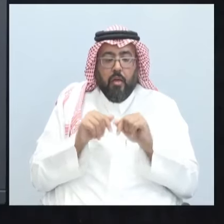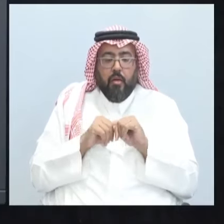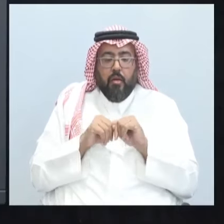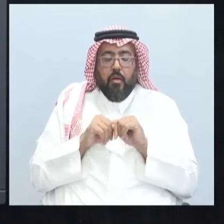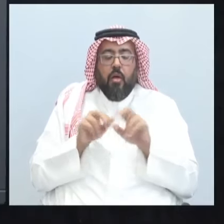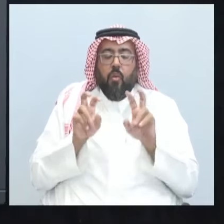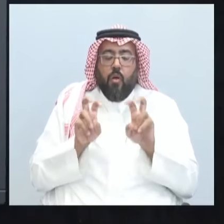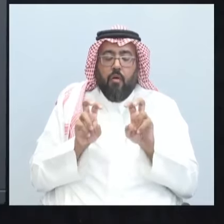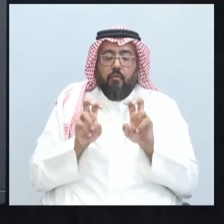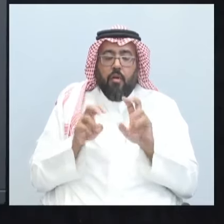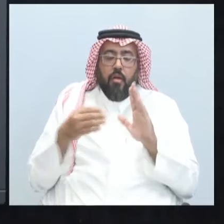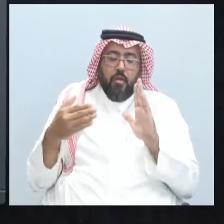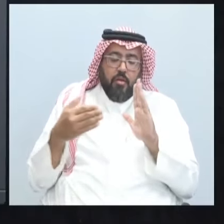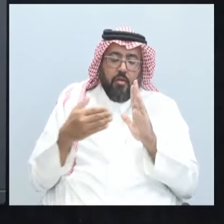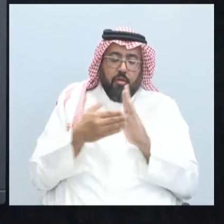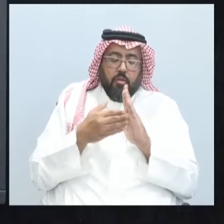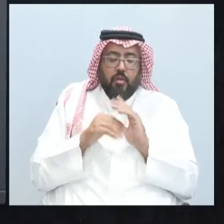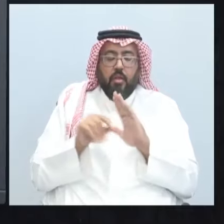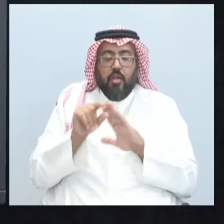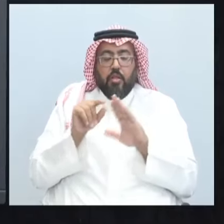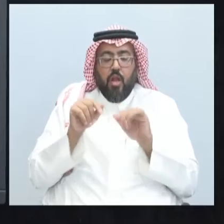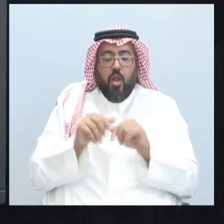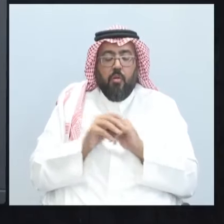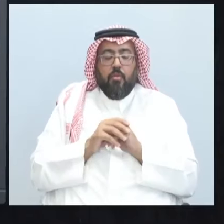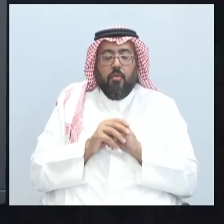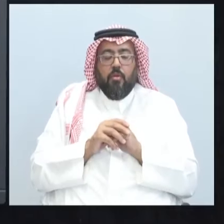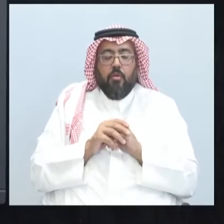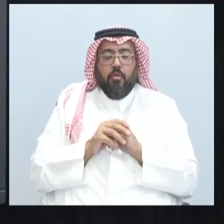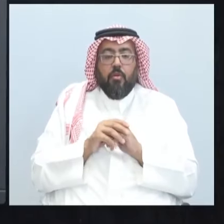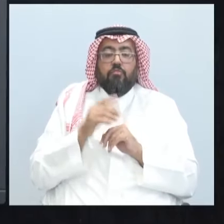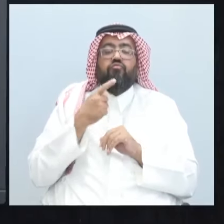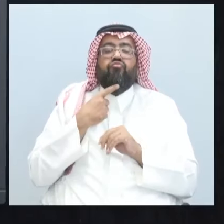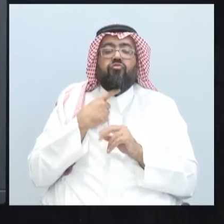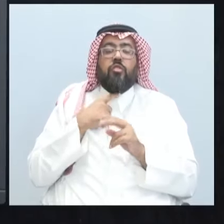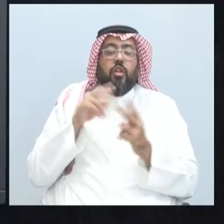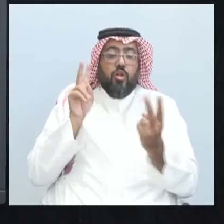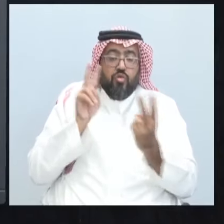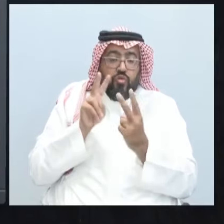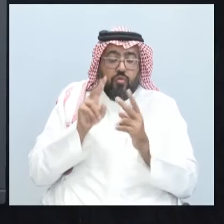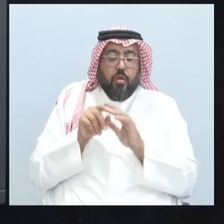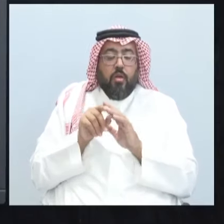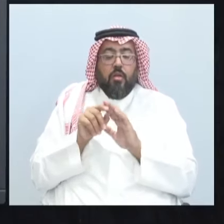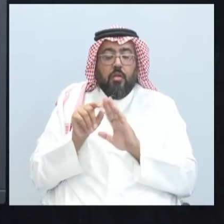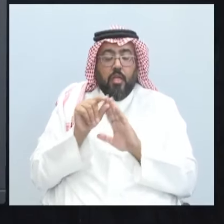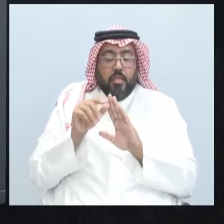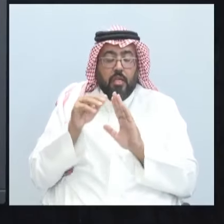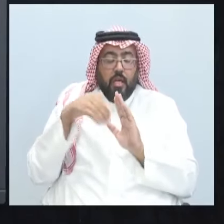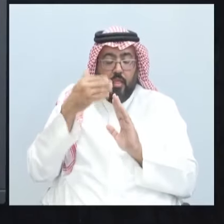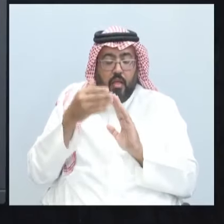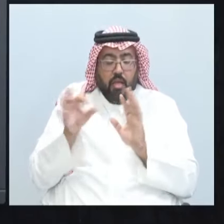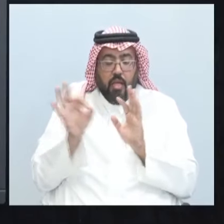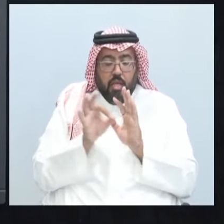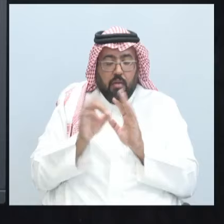نكون قد وصلنا سويا لنهايه درسنا لهذا اليوم على امل اللقاء بكم بحول الله عز وجل في درس اخر